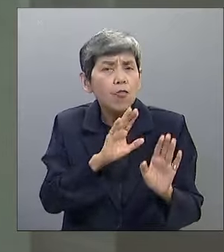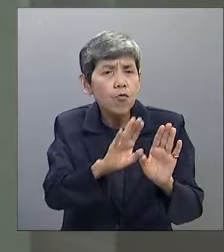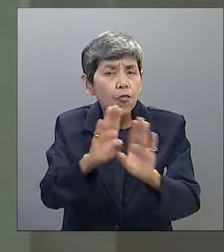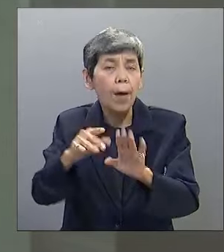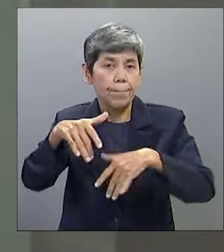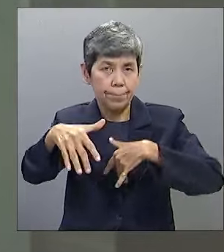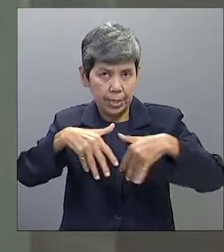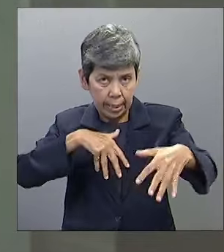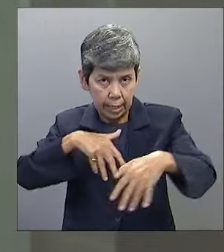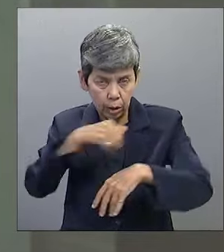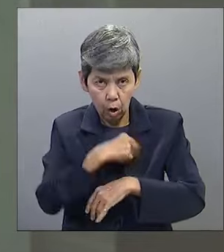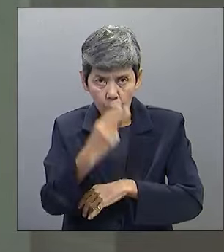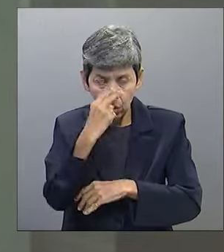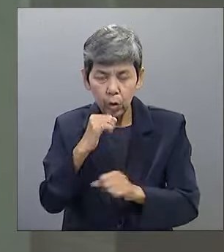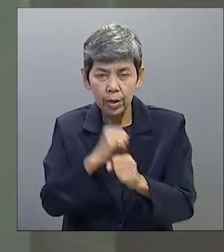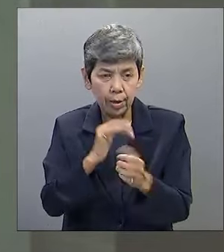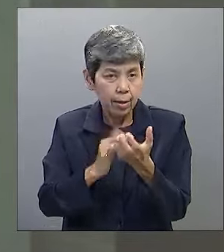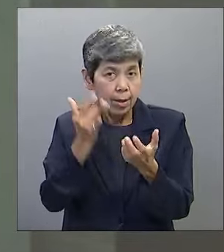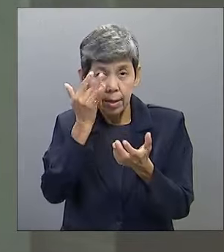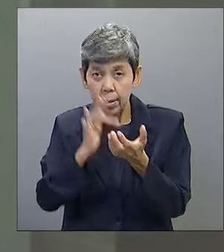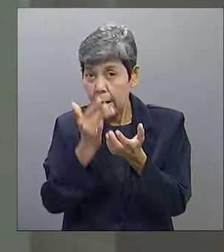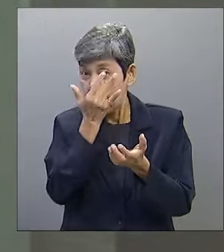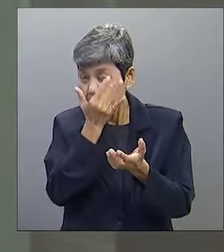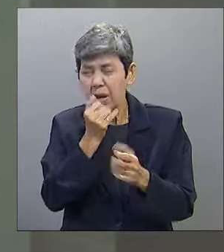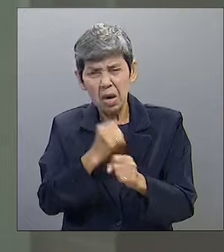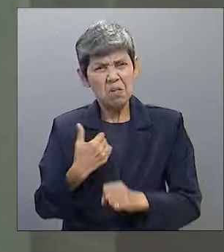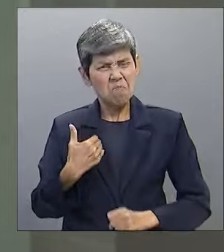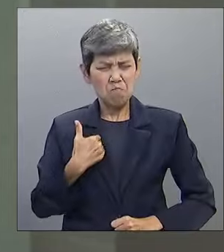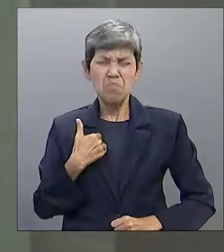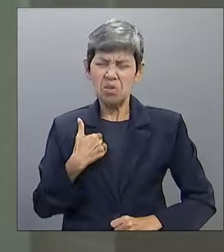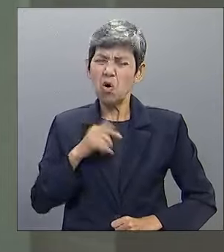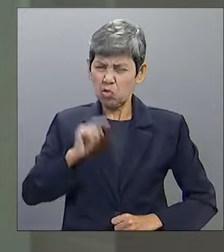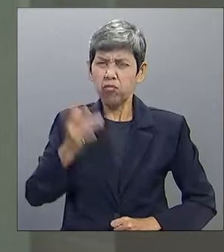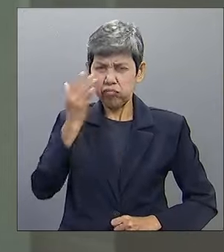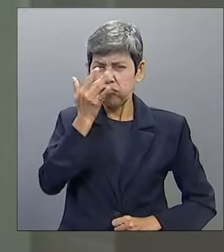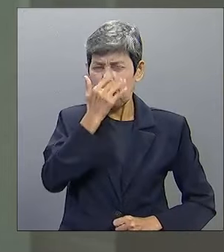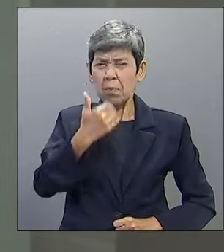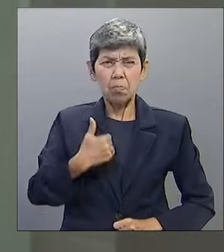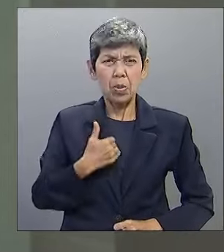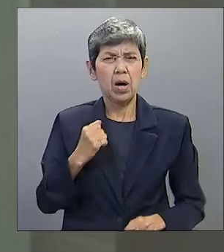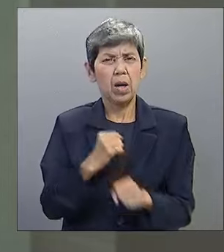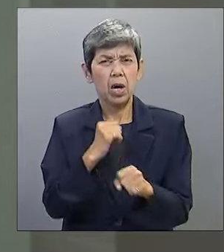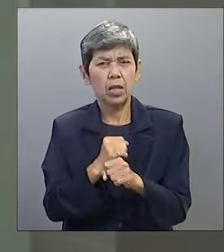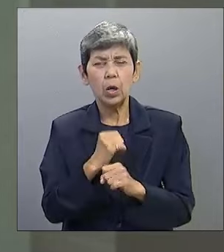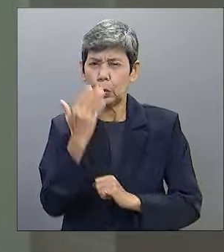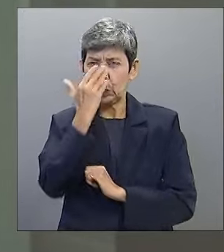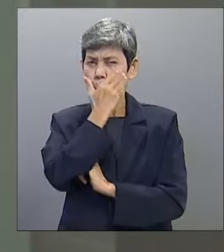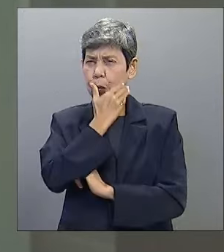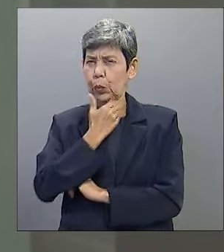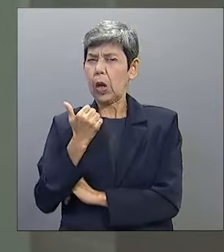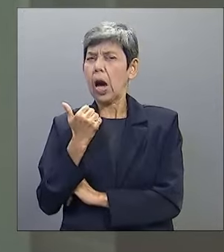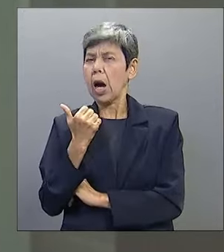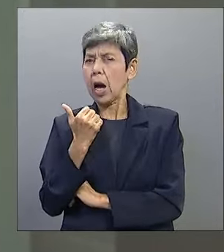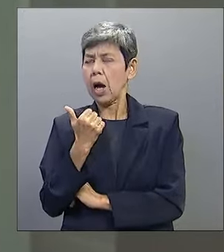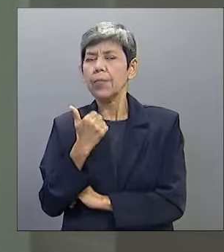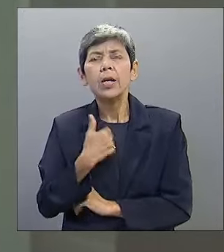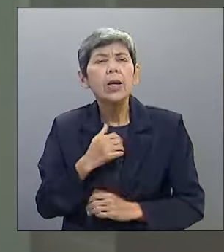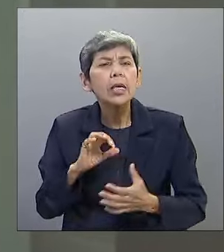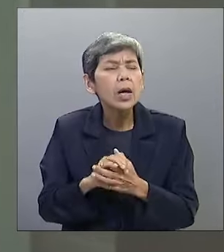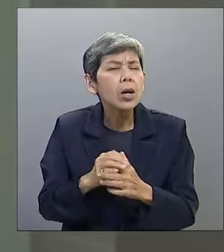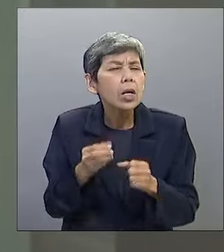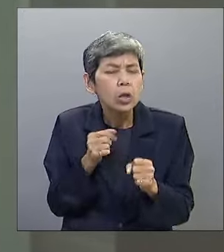ชาชนนะคะในเรื่องของการใช้คอนแทคเลนส์บางคนอาจจะมีความจำเป็นบางคนอาจจะใช้เรื่องของความสวยงามนะคะให้ใช้อ